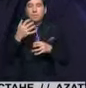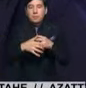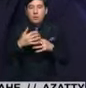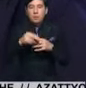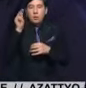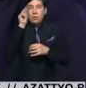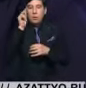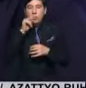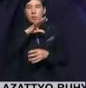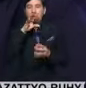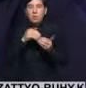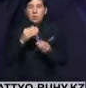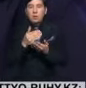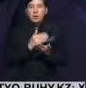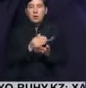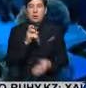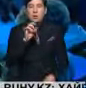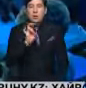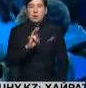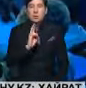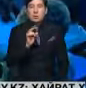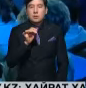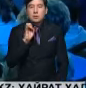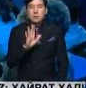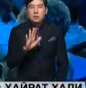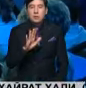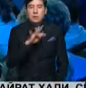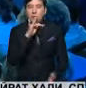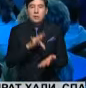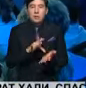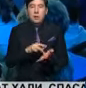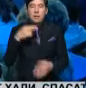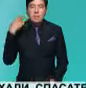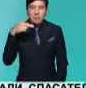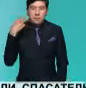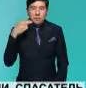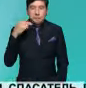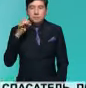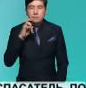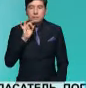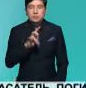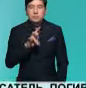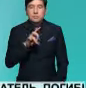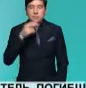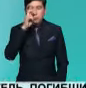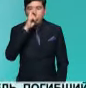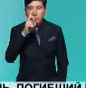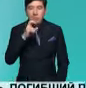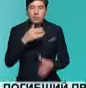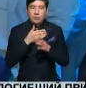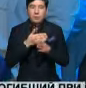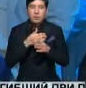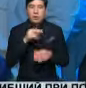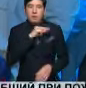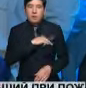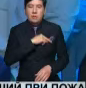образования. Как отметил Ирлан Кушанов, эта сфера всегда находится в центре внимания президента. Государство регулярно принимает системные меры по поддержке работников